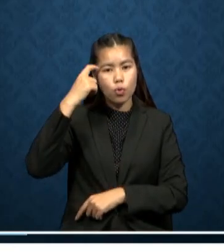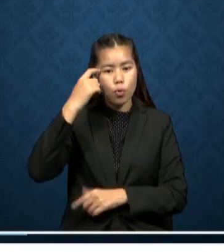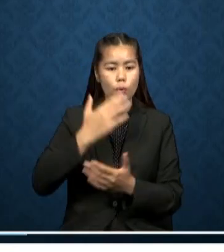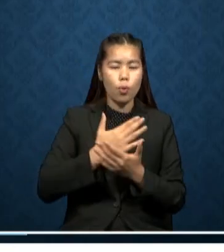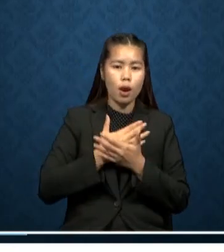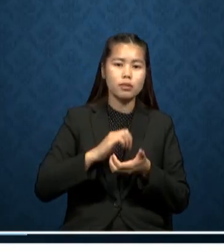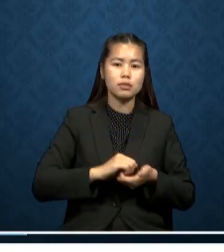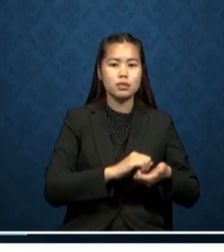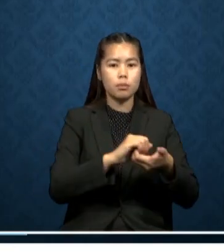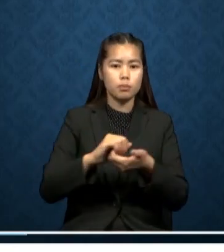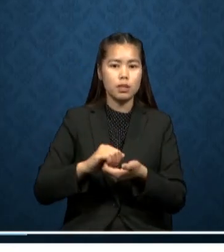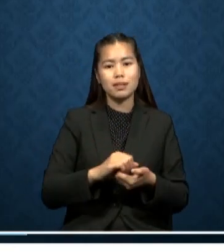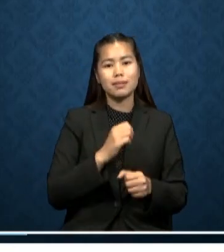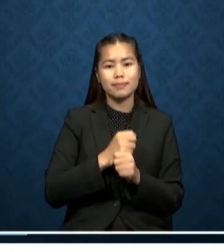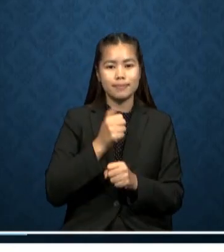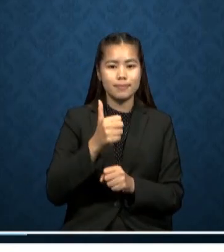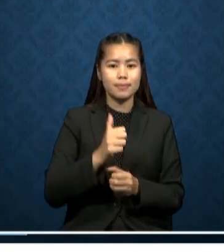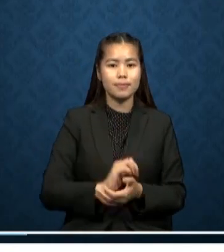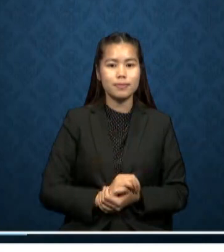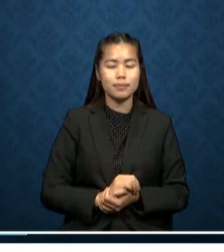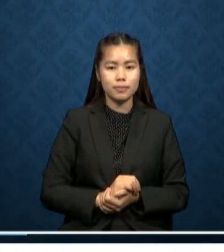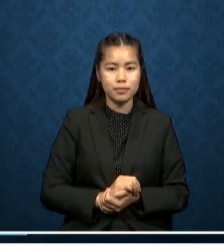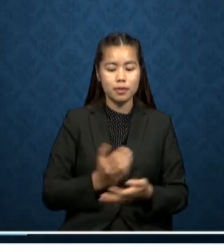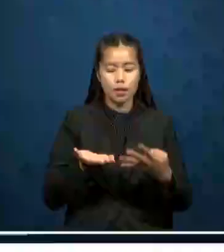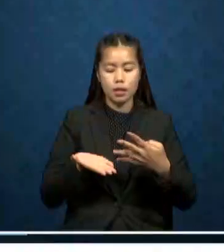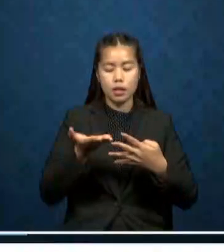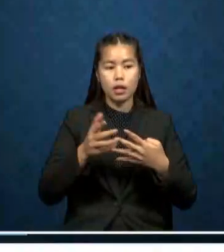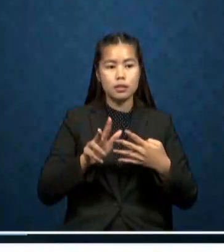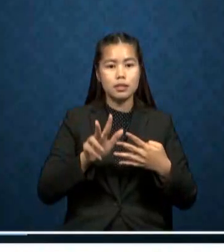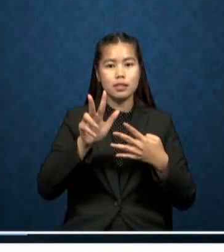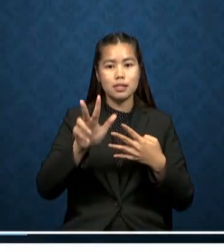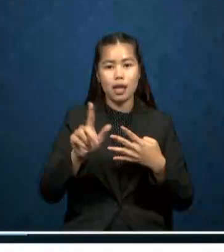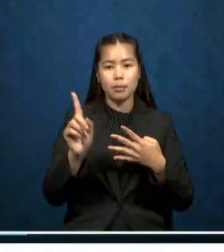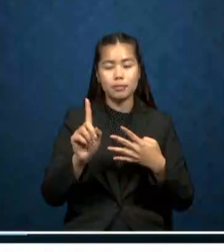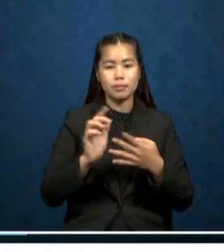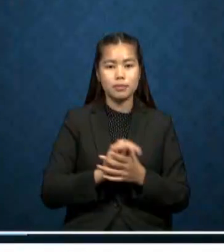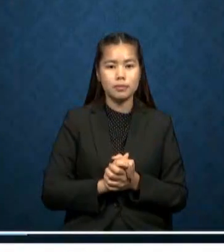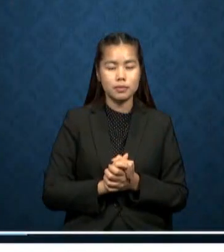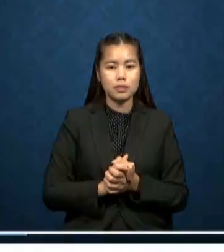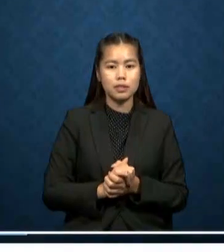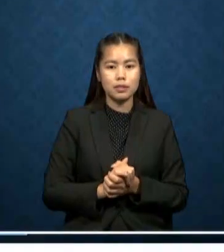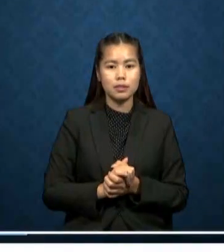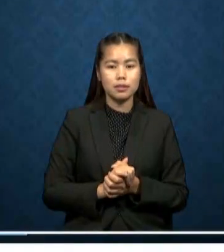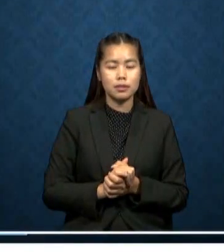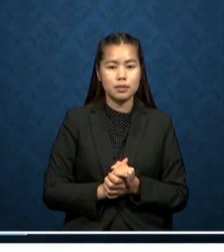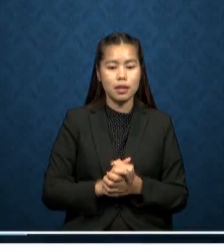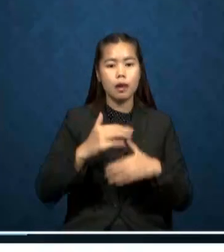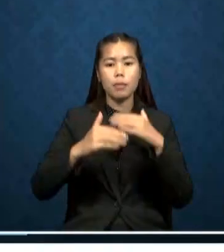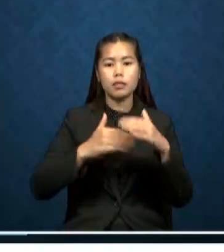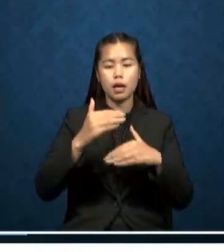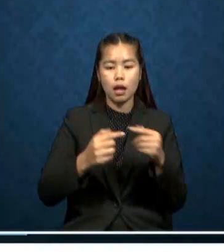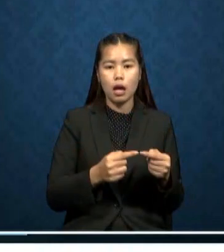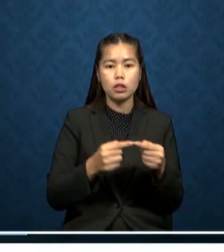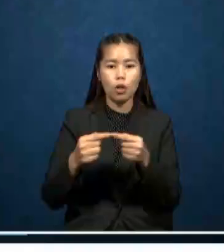ฏิบัติงานได้ขั้นที่ 3คือการขยายผลแตกหน่อเป็นการพัฒนาสู่ความ